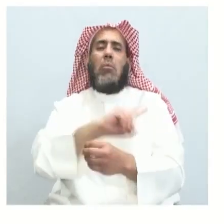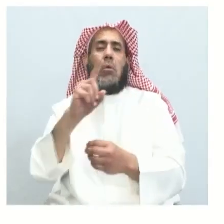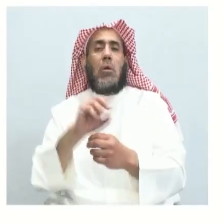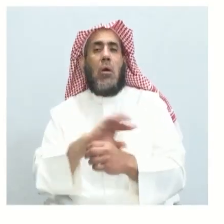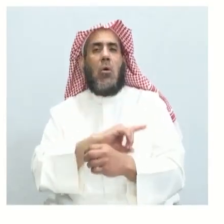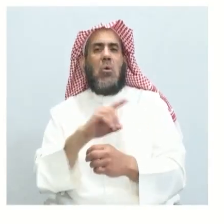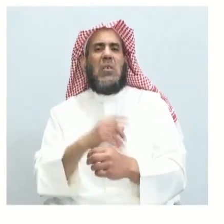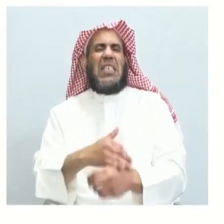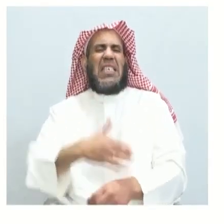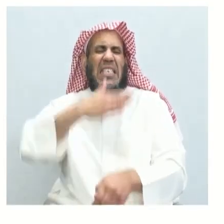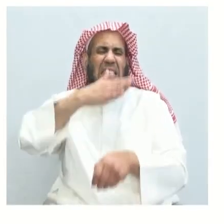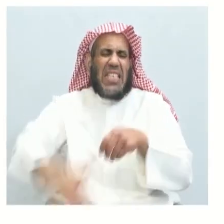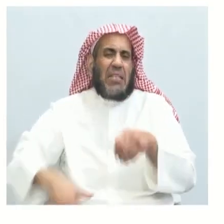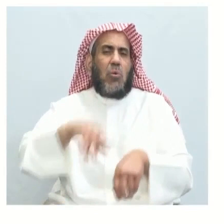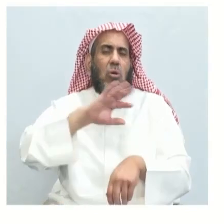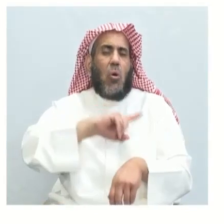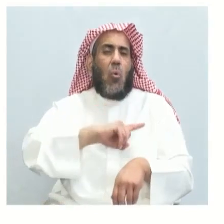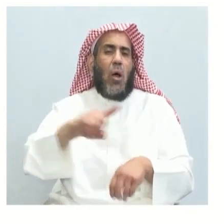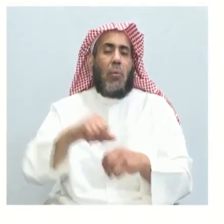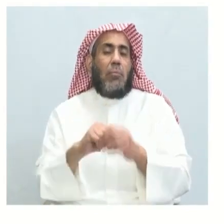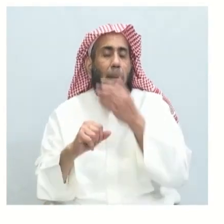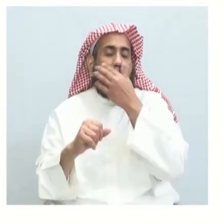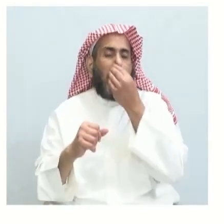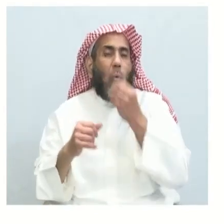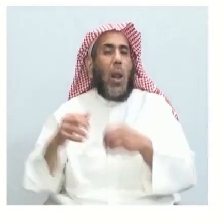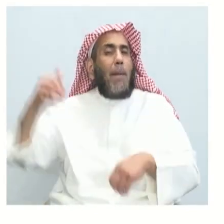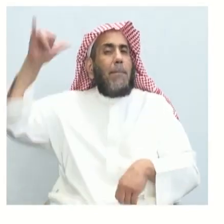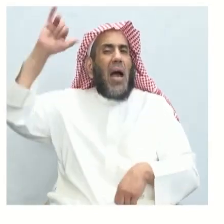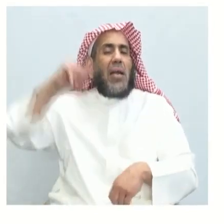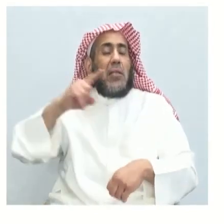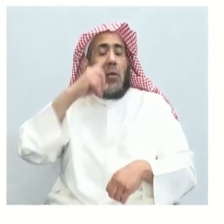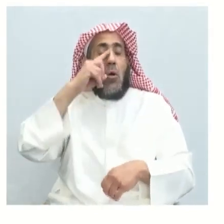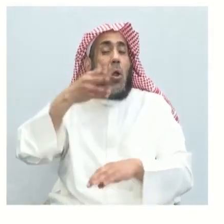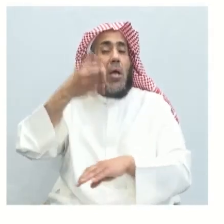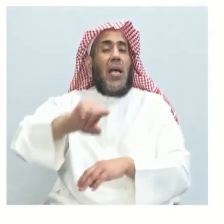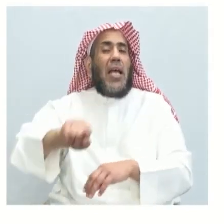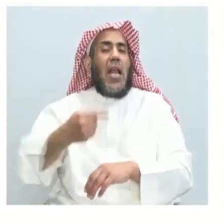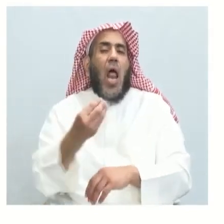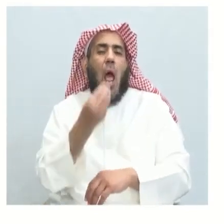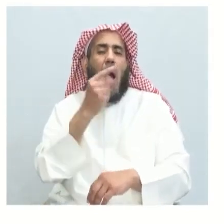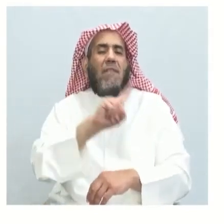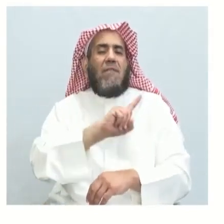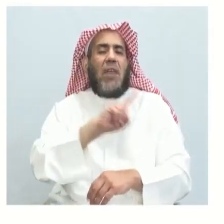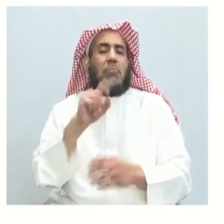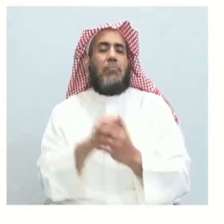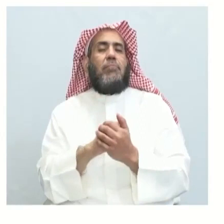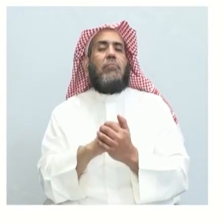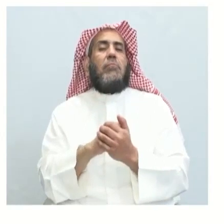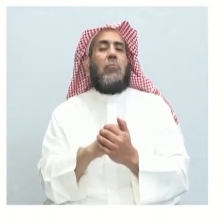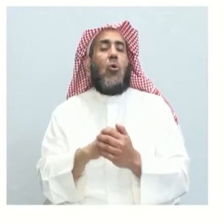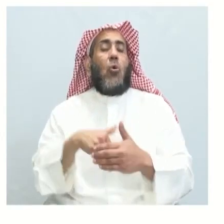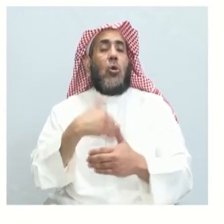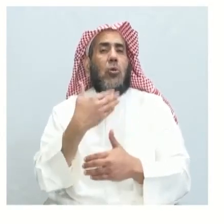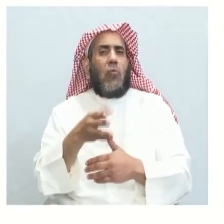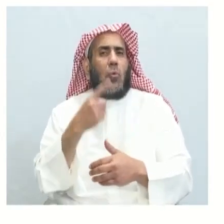ولا تذبحوا شاه ولا ولا بقره ولا بعيرا الا لماه وسوف